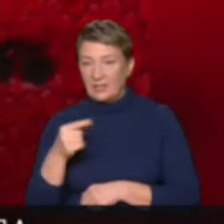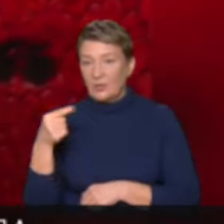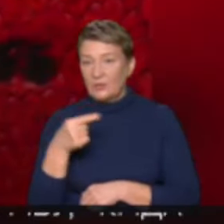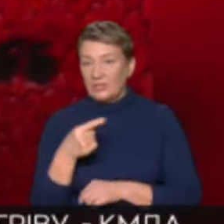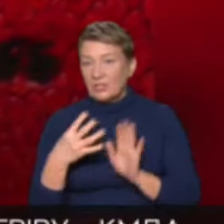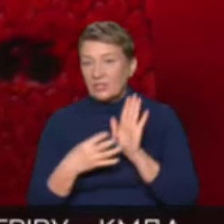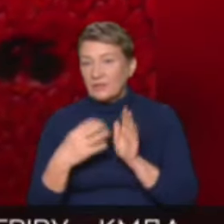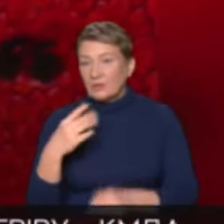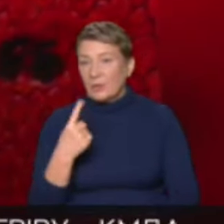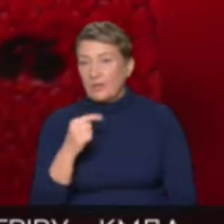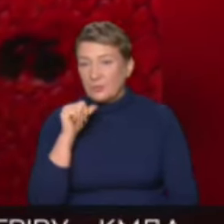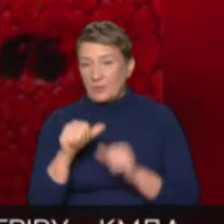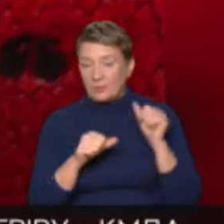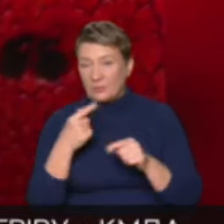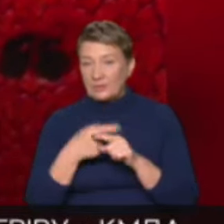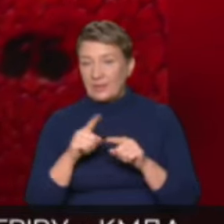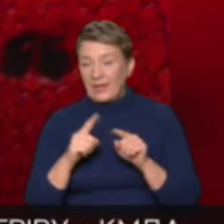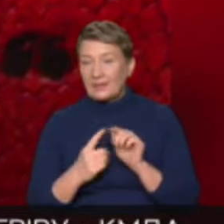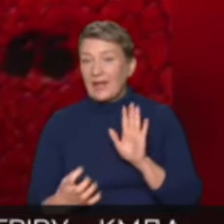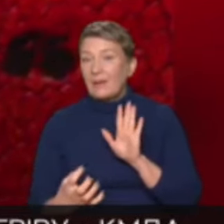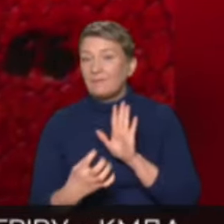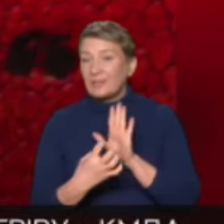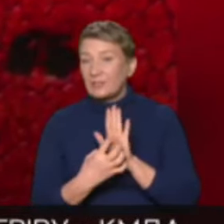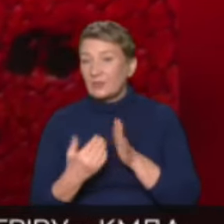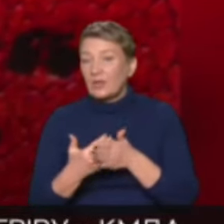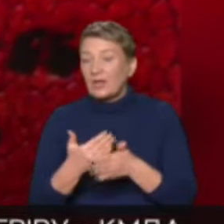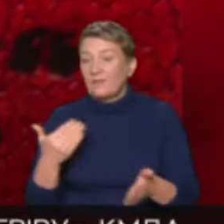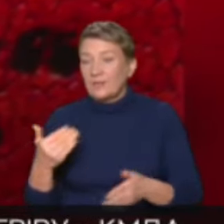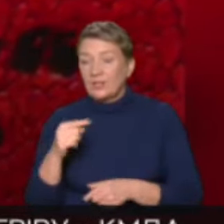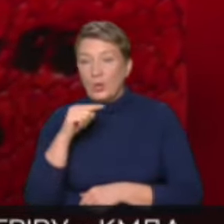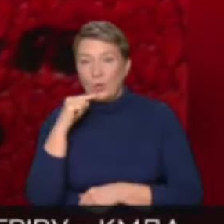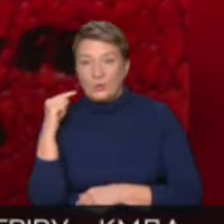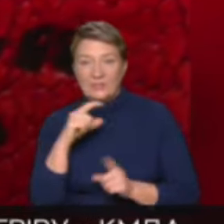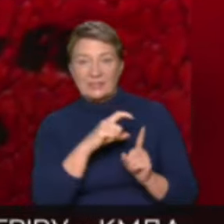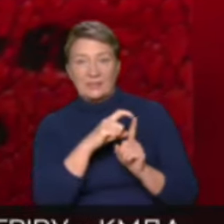1941 році. Ця абревіатура від російської фрази «смерть шпигунам».